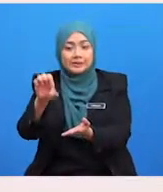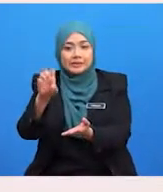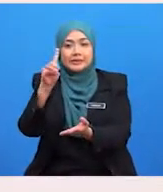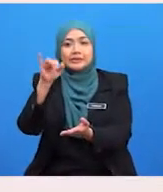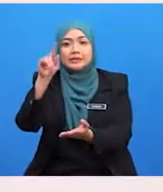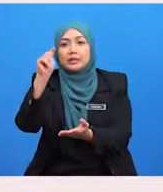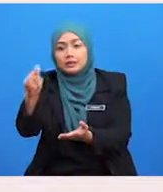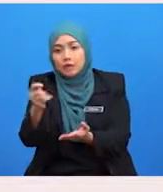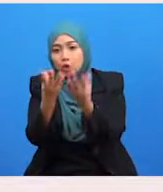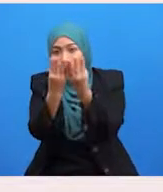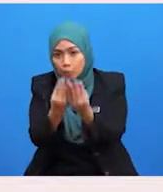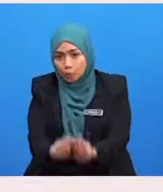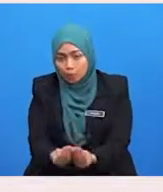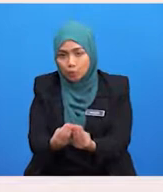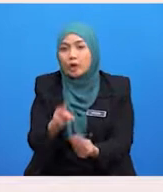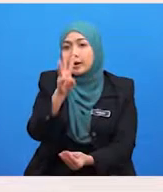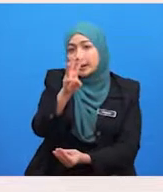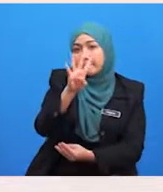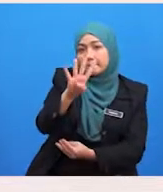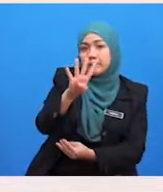susut nilai kenderaan